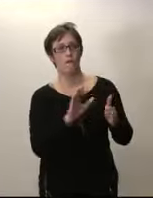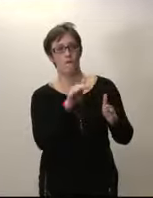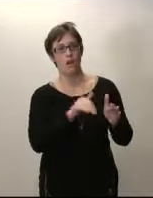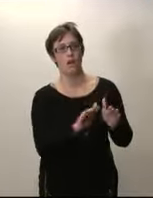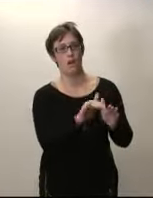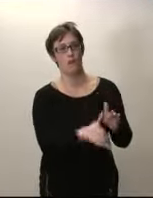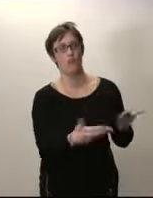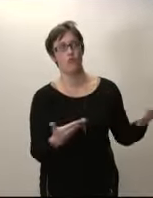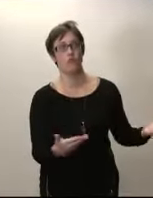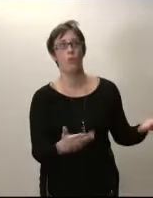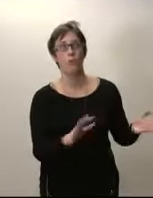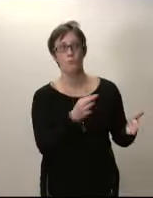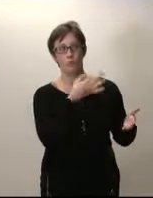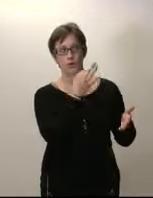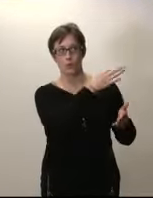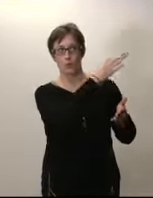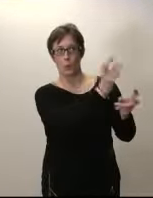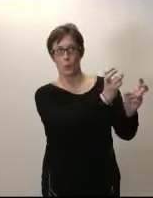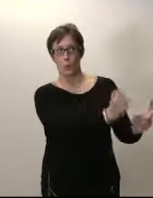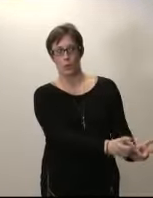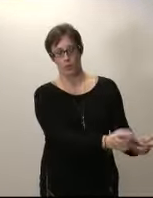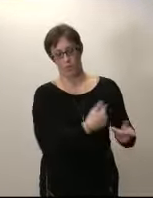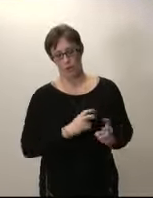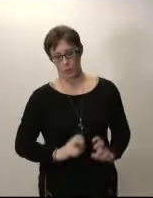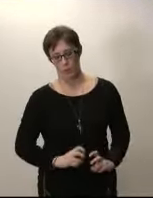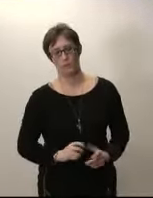profite en ce moment des taux exceptionnellement bas.